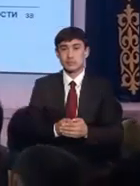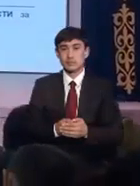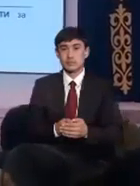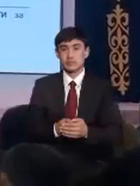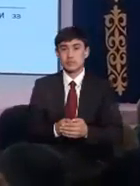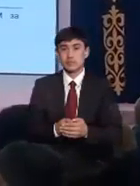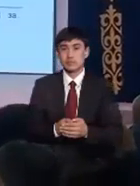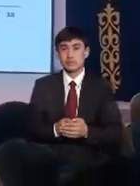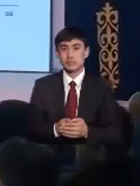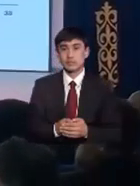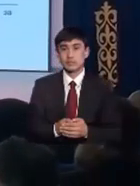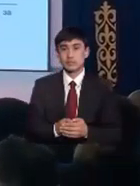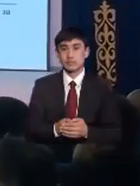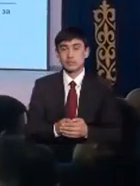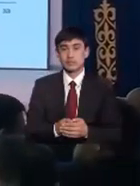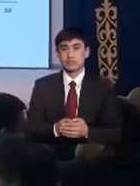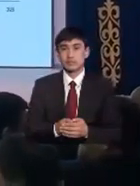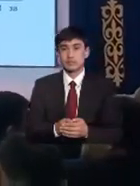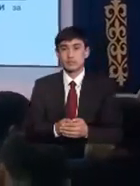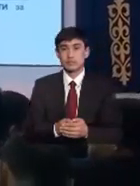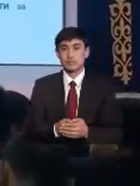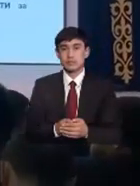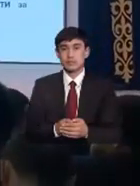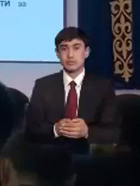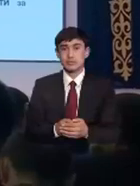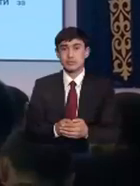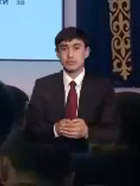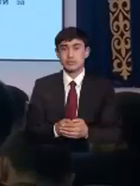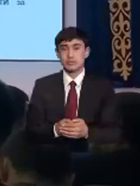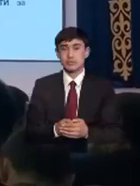какая-то антиреклама. Тотализаторы практически